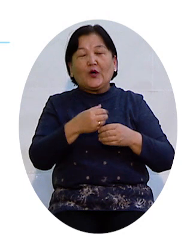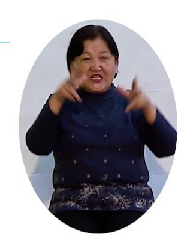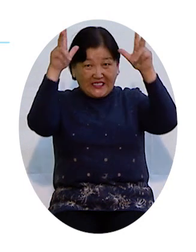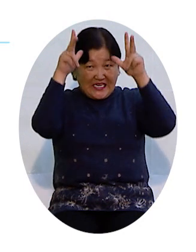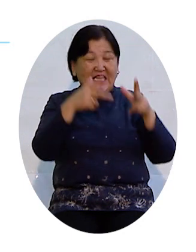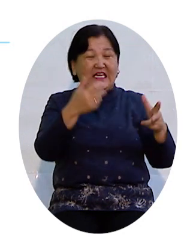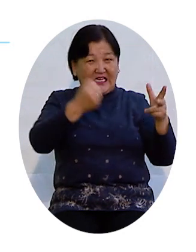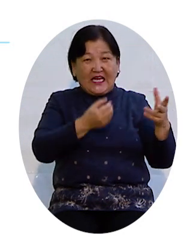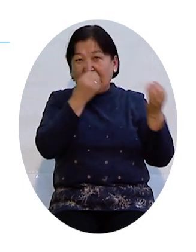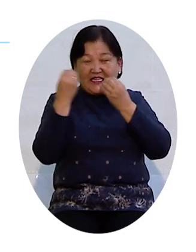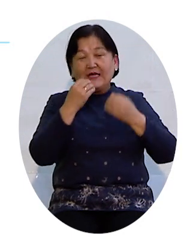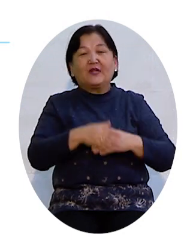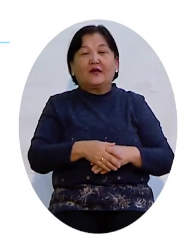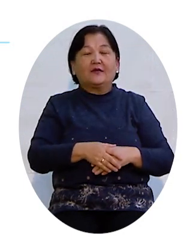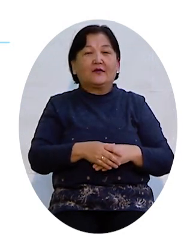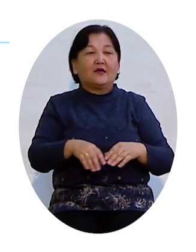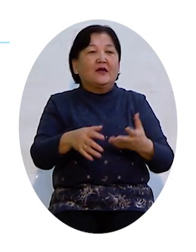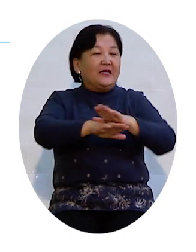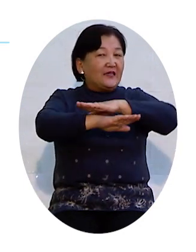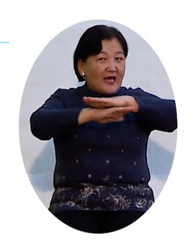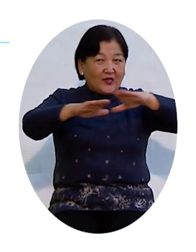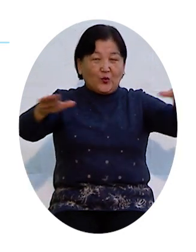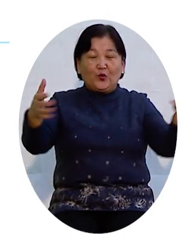адуун багтаж яддаг мөртлөө.